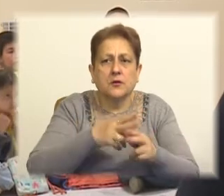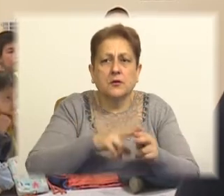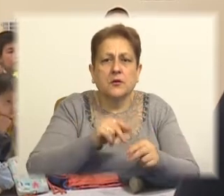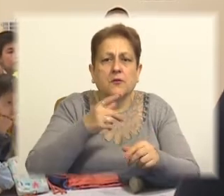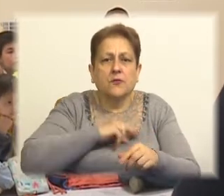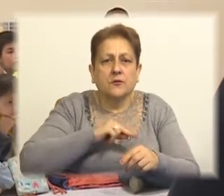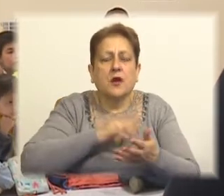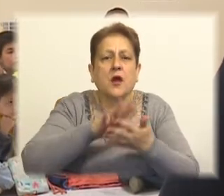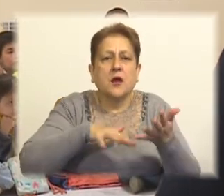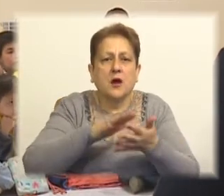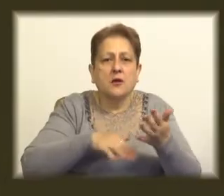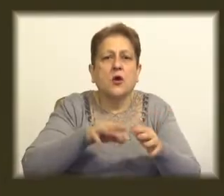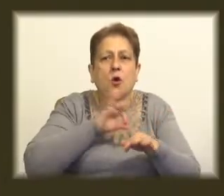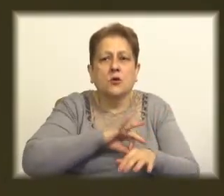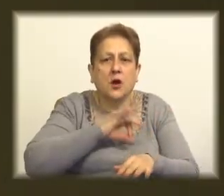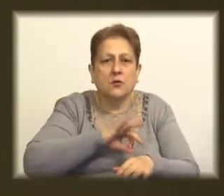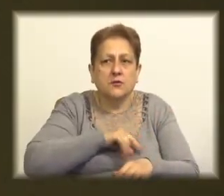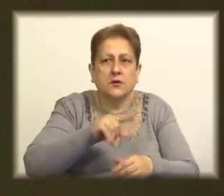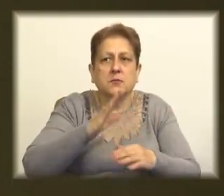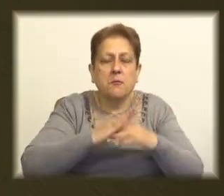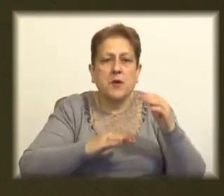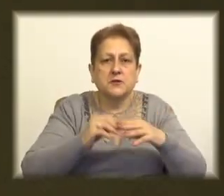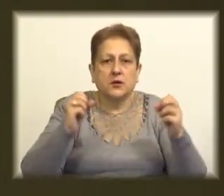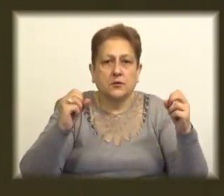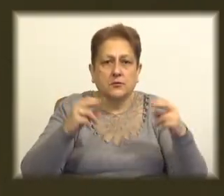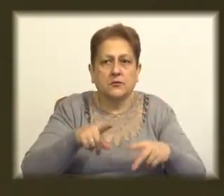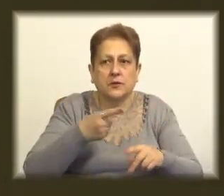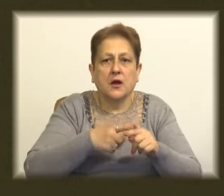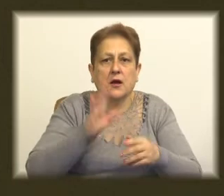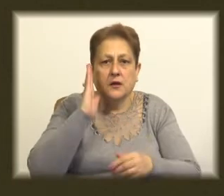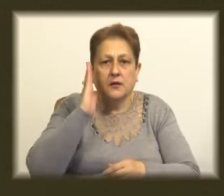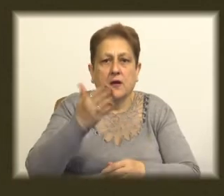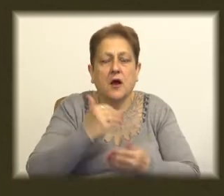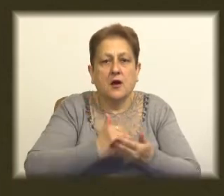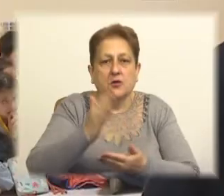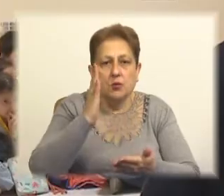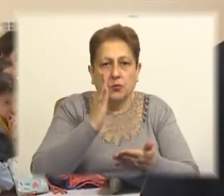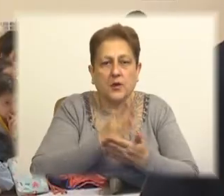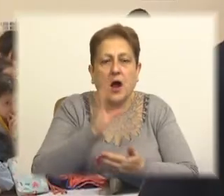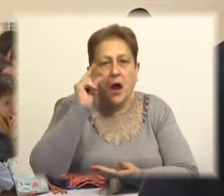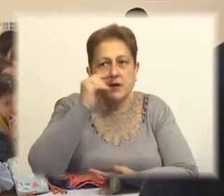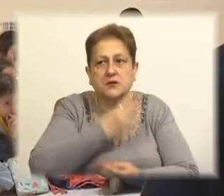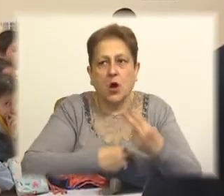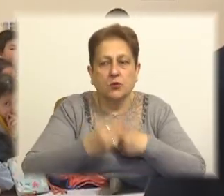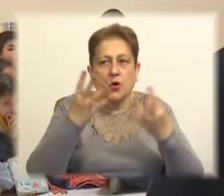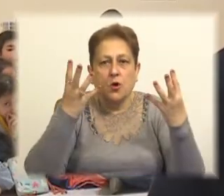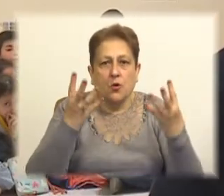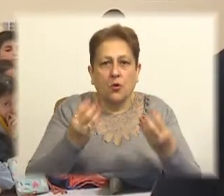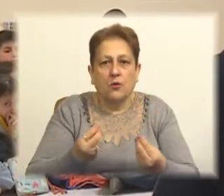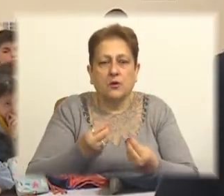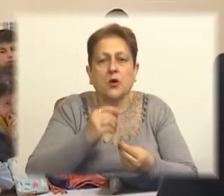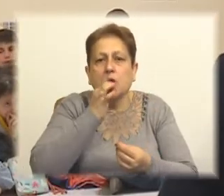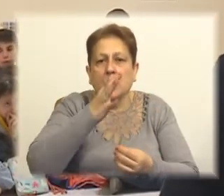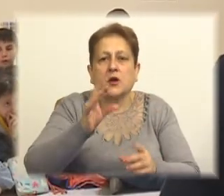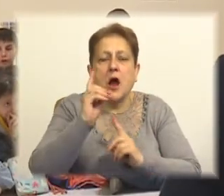իրենք հետագային պիտի օգտագործեն իրենց մասնագիտությամբ, ինչ էլ որ դա լինի։ Փառաջիկայում ունենք հայ սկաուտի օրը, որը նշվում է յուրաքանչյուր